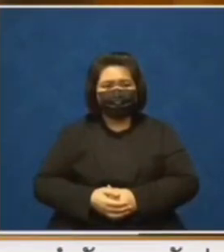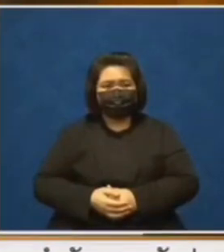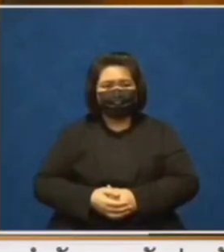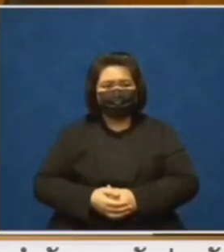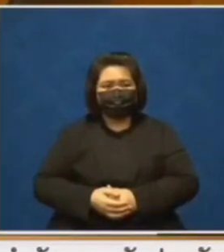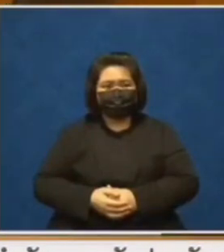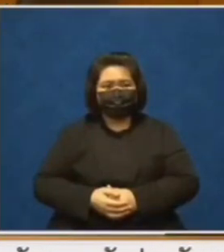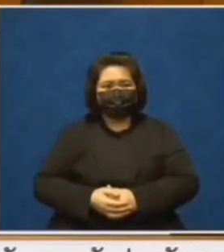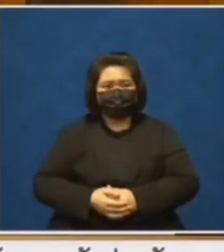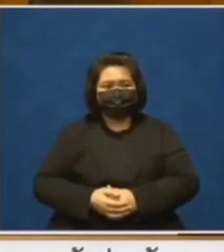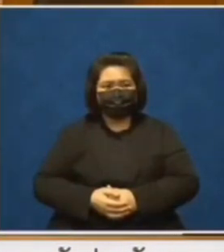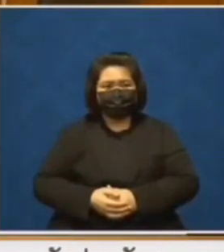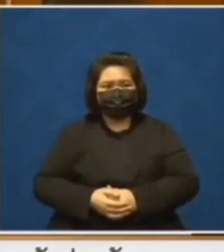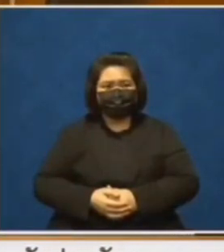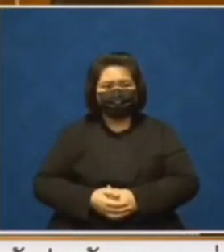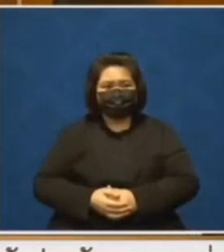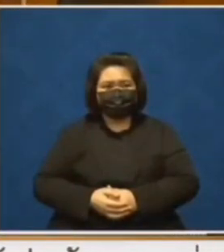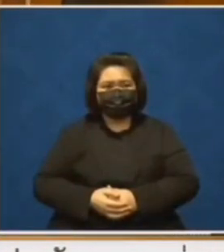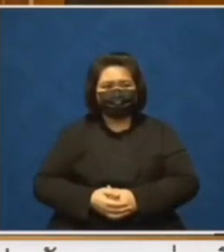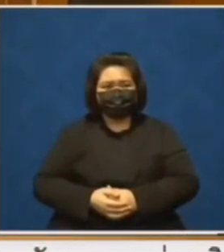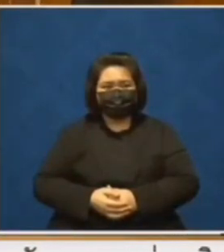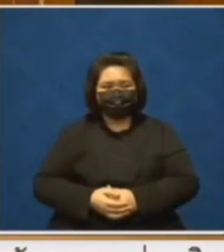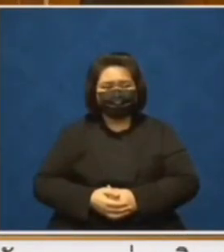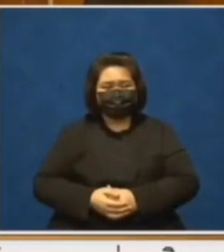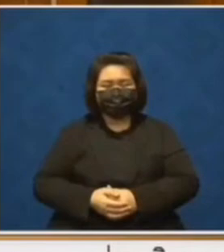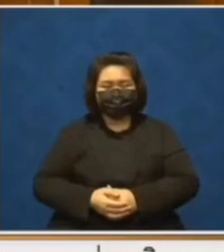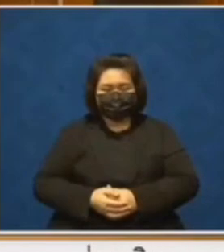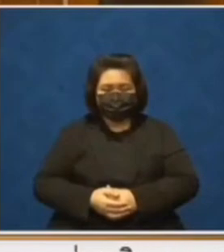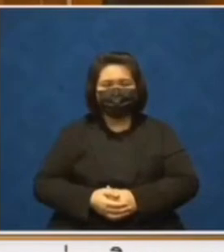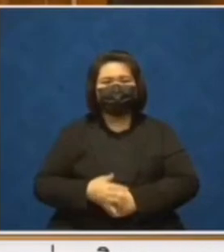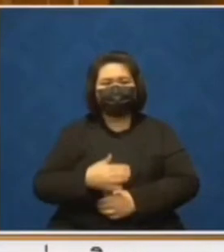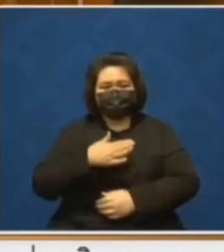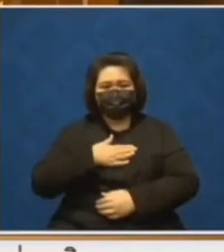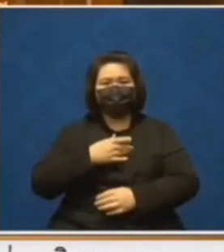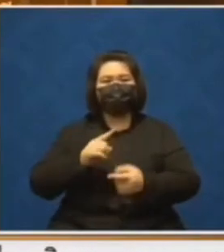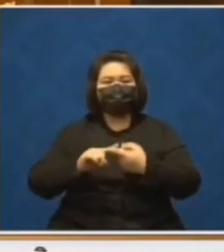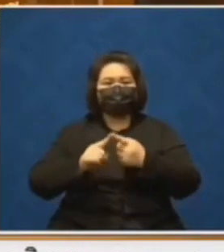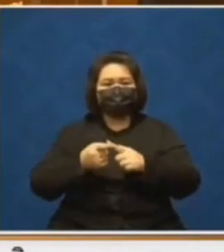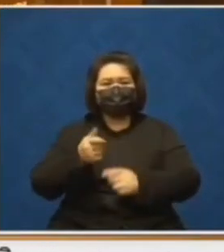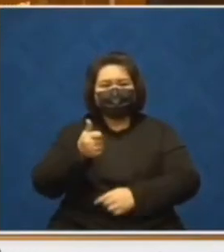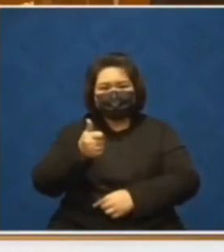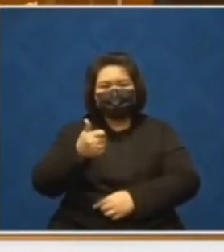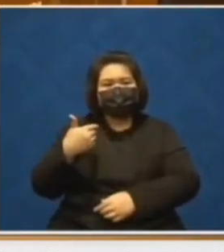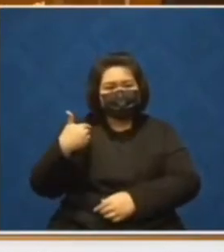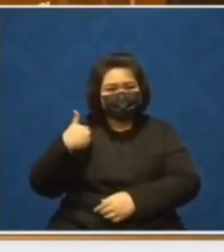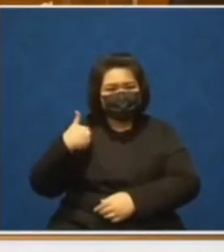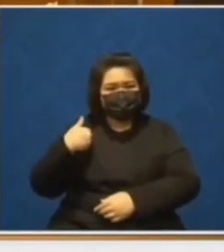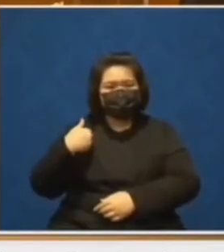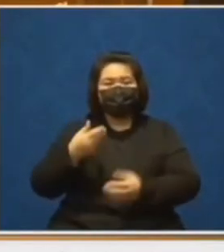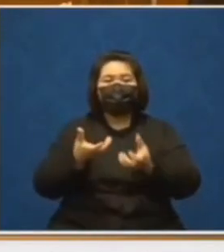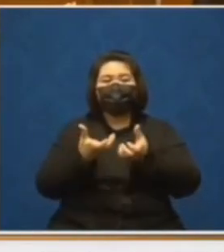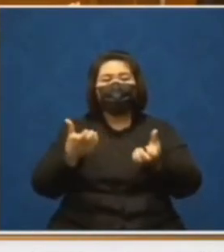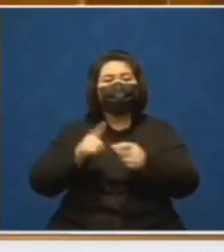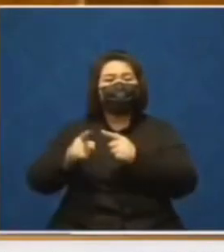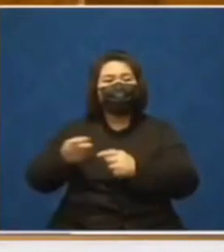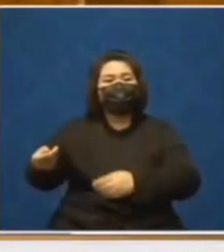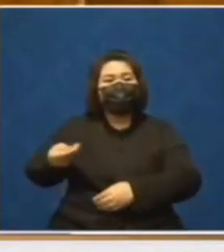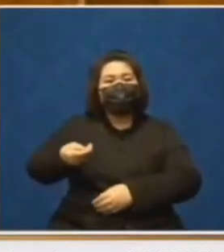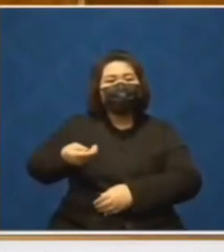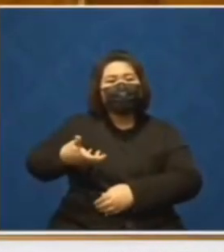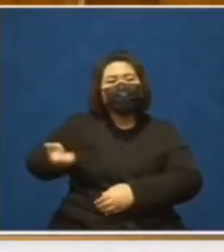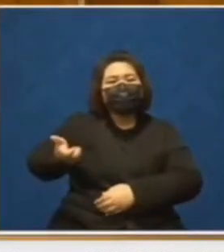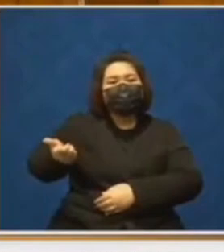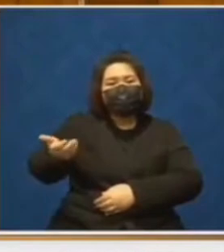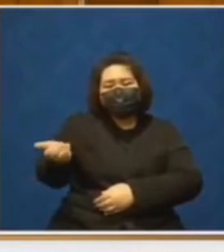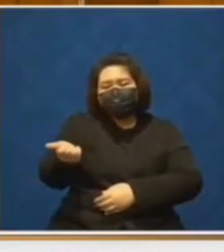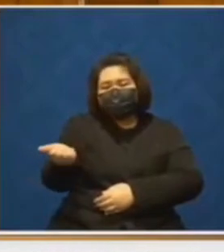และก็ก็ยังคาบว่าผมก็มีเพื่อนดีๆที่จะให้ผมยืมอะไรได้นะครับส่วน